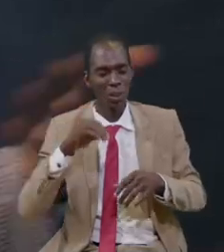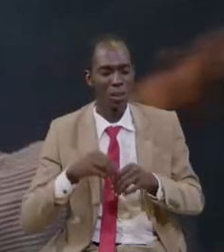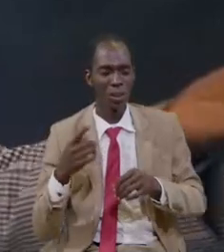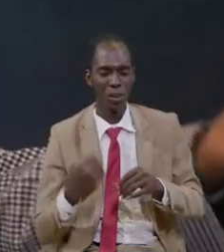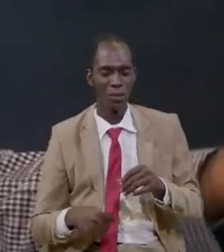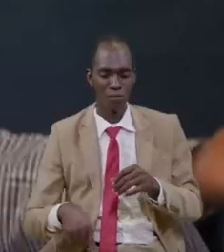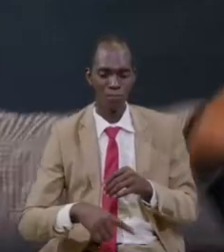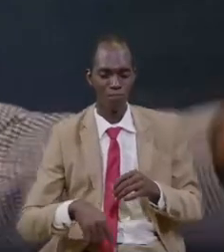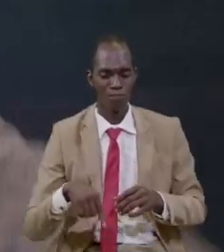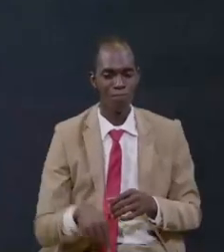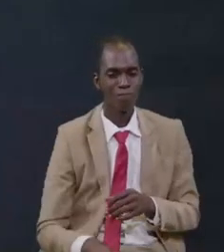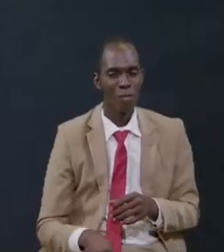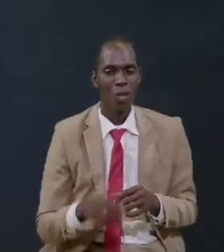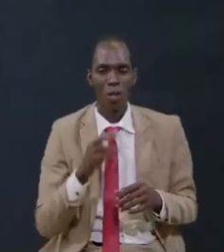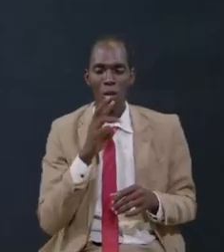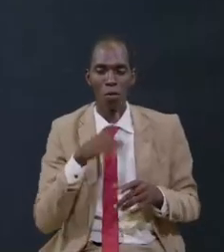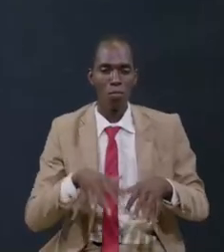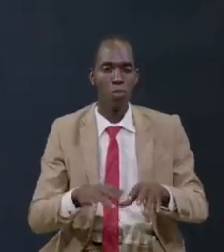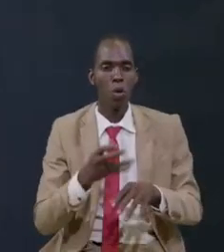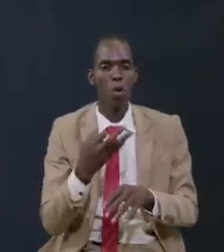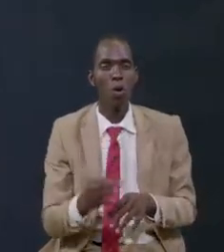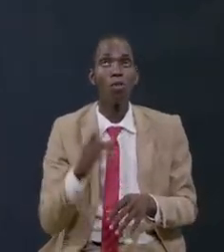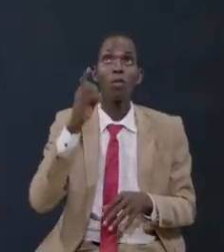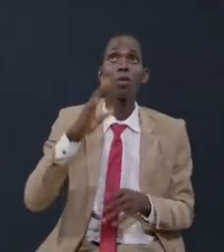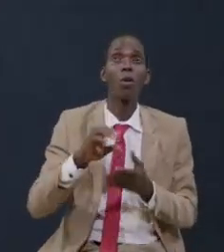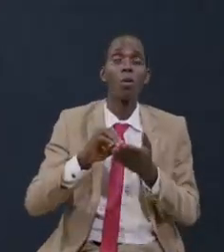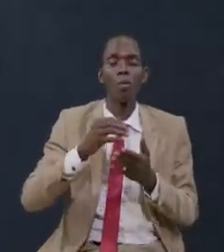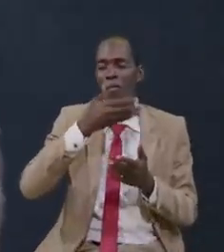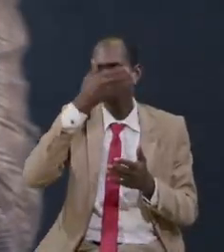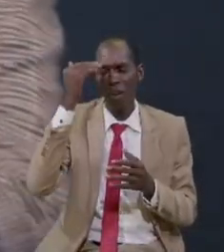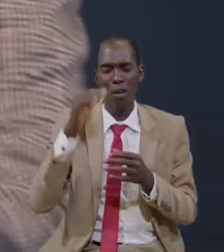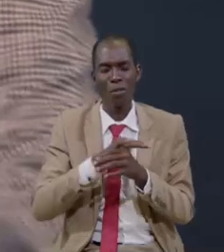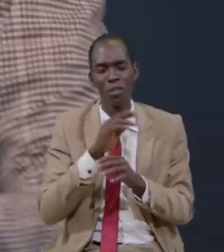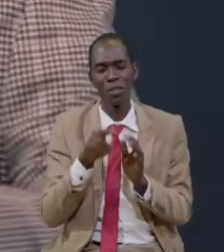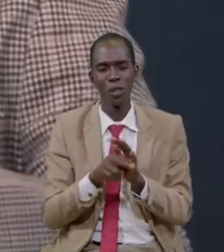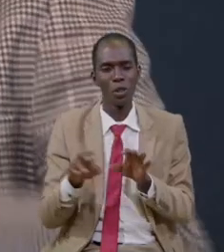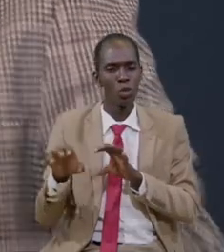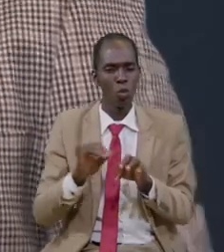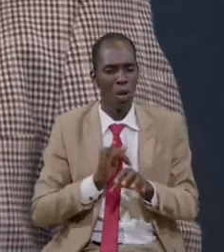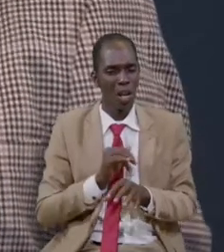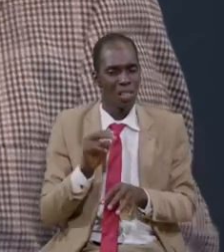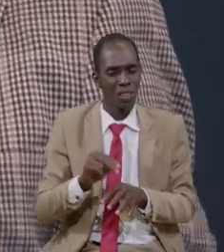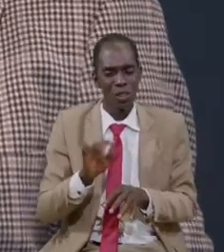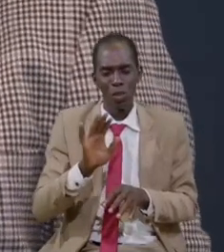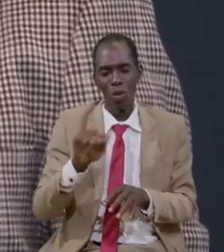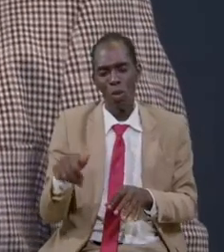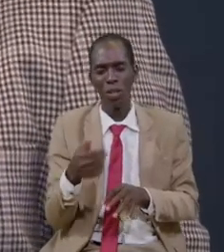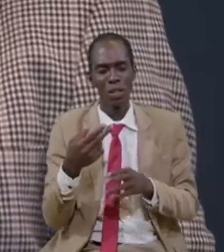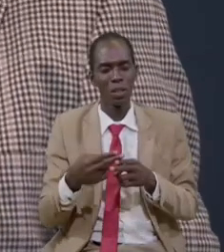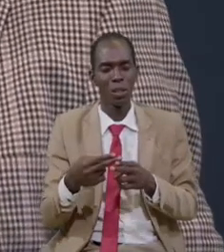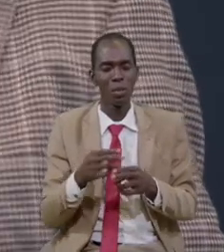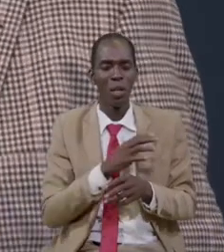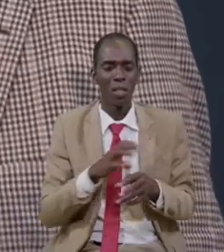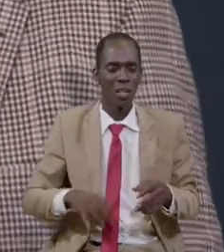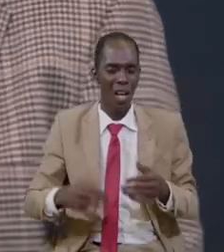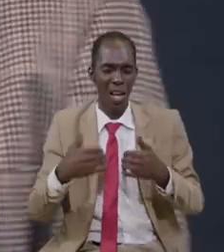de l'oubli de Dieu, est-ce que j'ai besoin de d'un autre nom? Christ, Christ nous a rachetés de la malédiction de